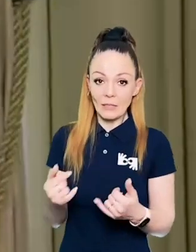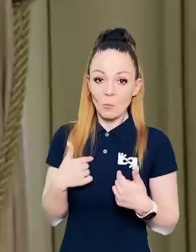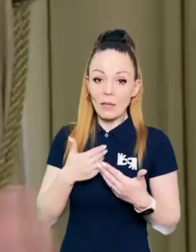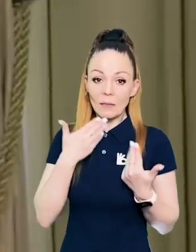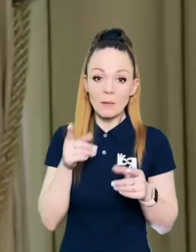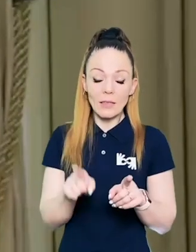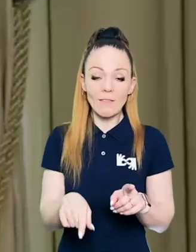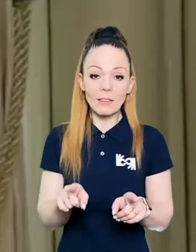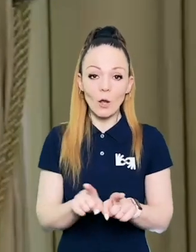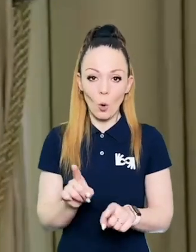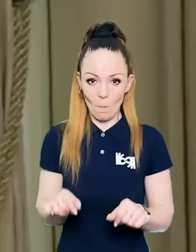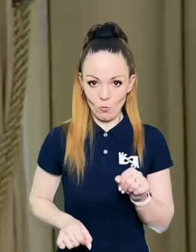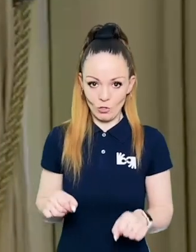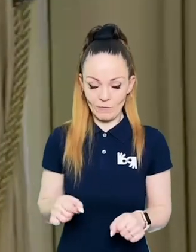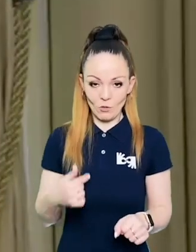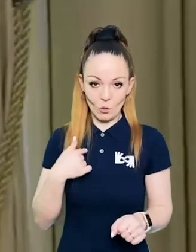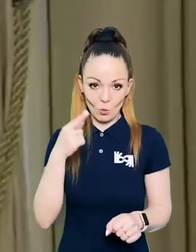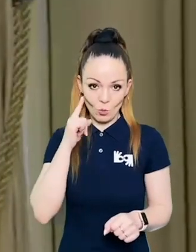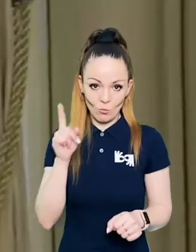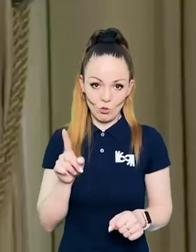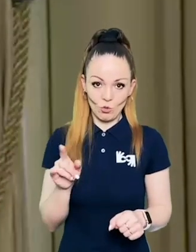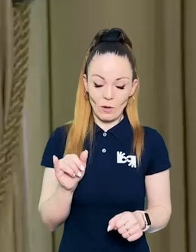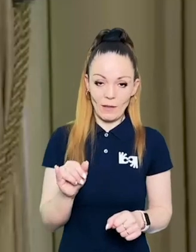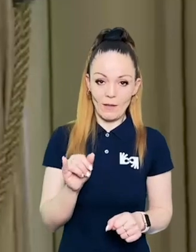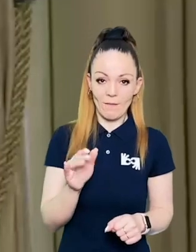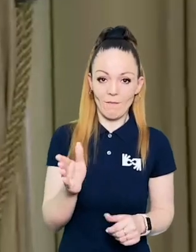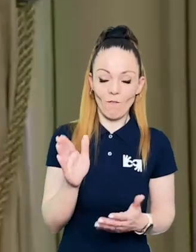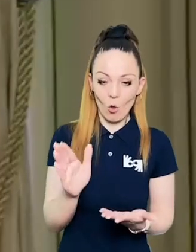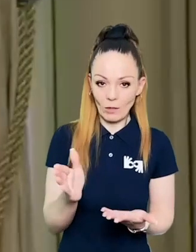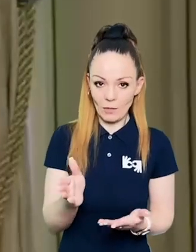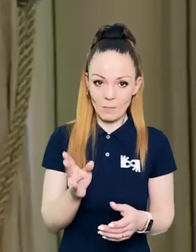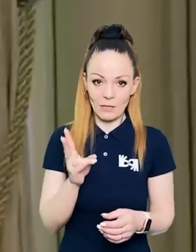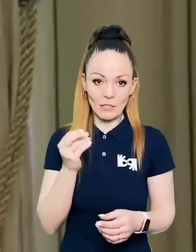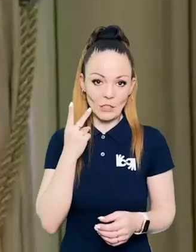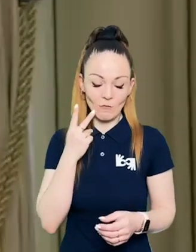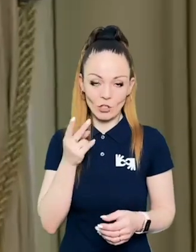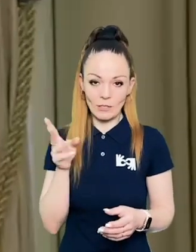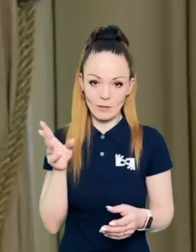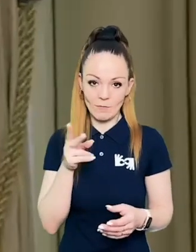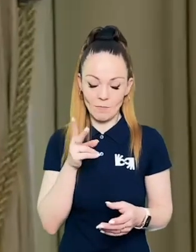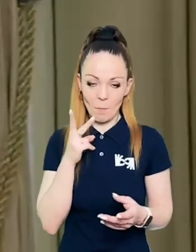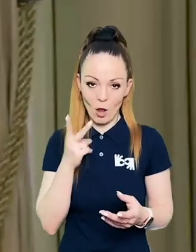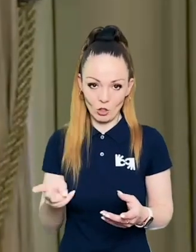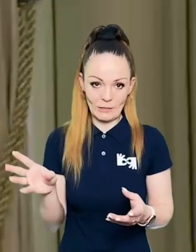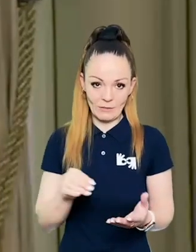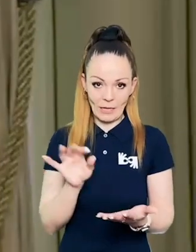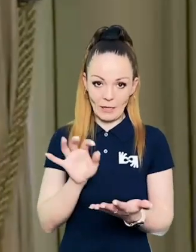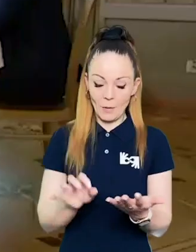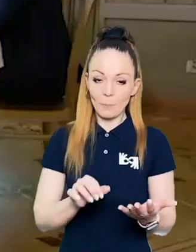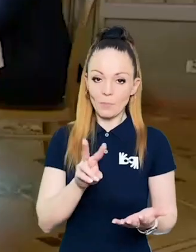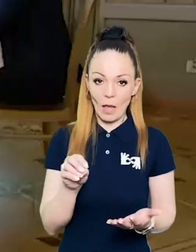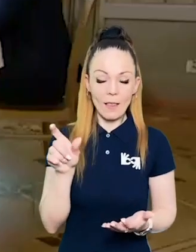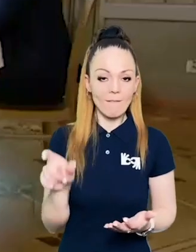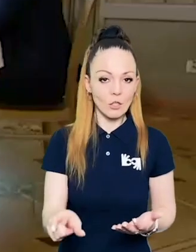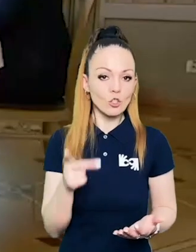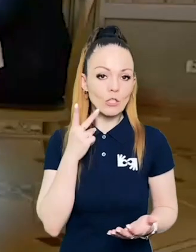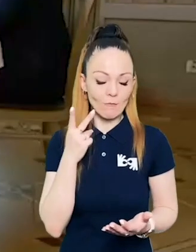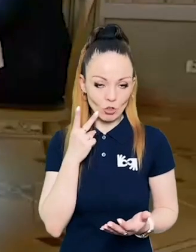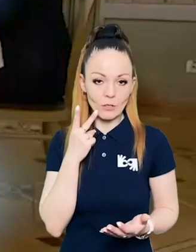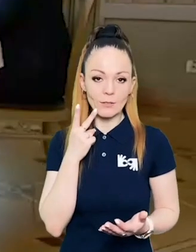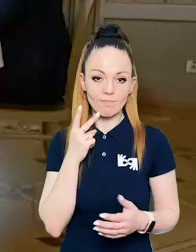немає навіть такої можливості. Як... Я думаю, що і Володимир не завжди дуже рано бачить всі тексти. Але він